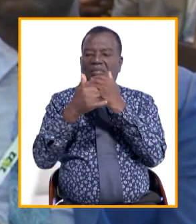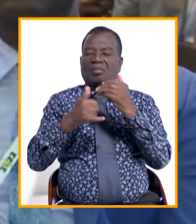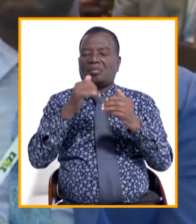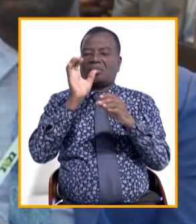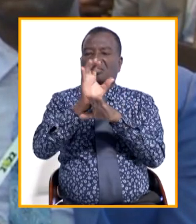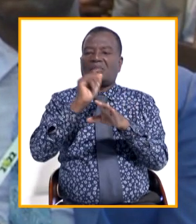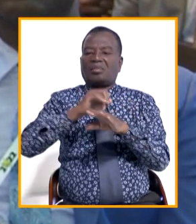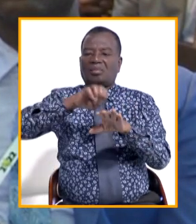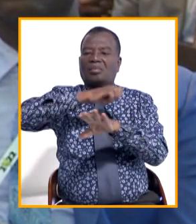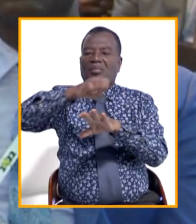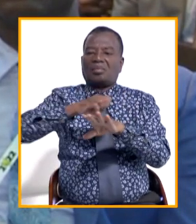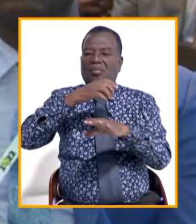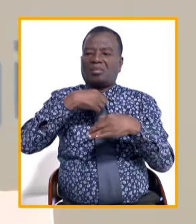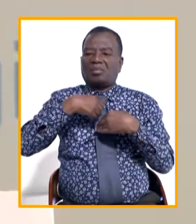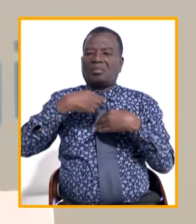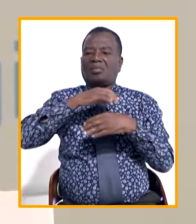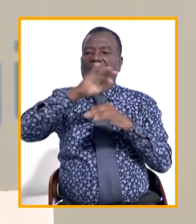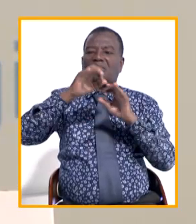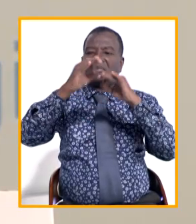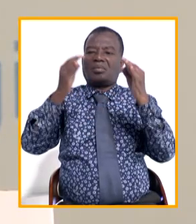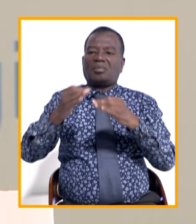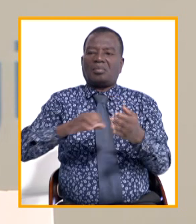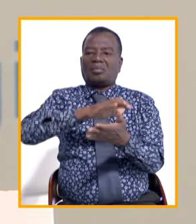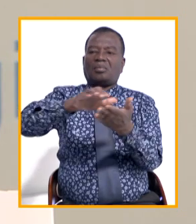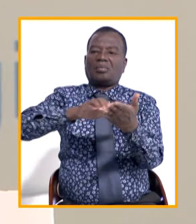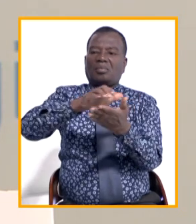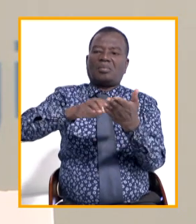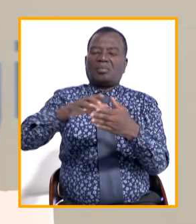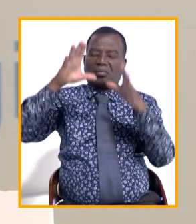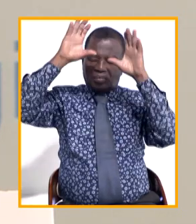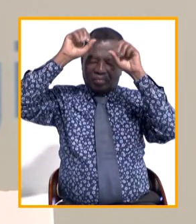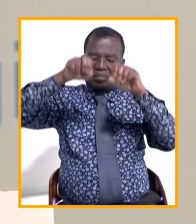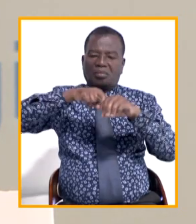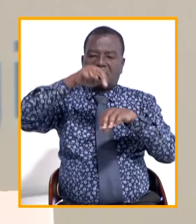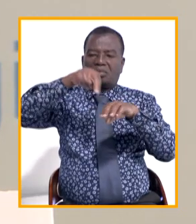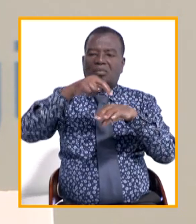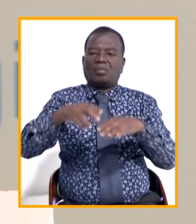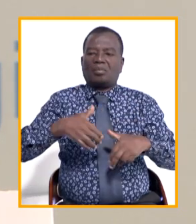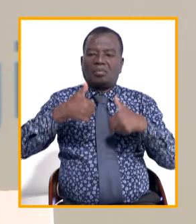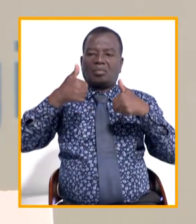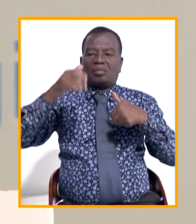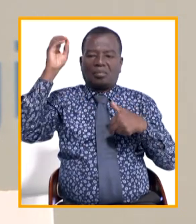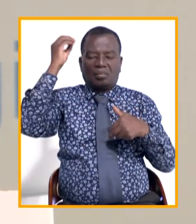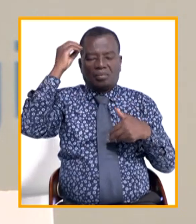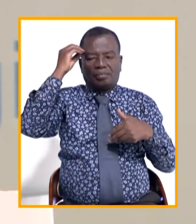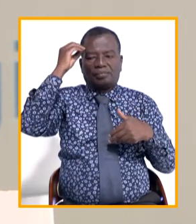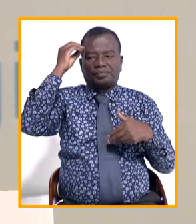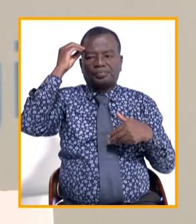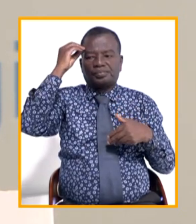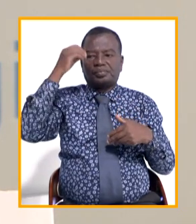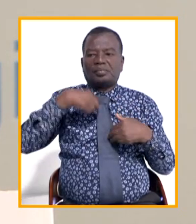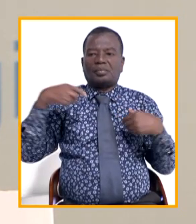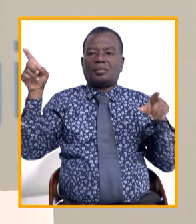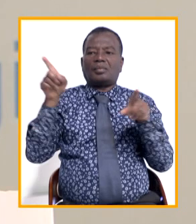la malnutrition, toutes formes confondues. Le président de la République, Son Excellence M. Alassane Ouattara,